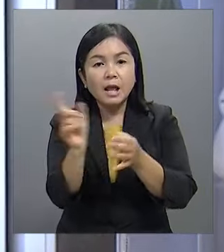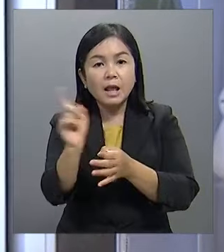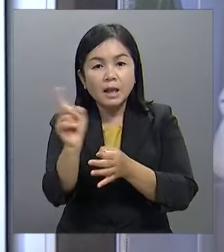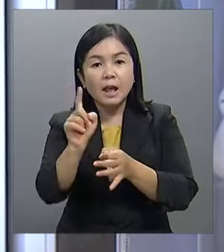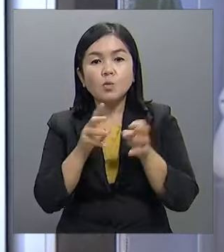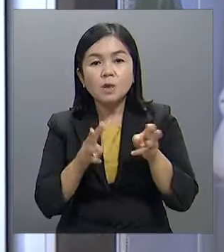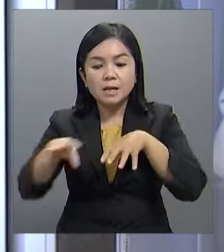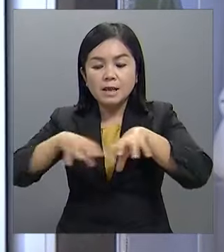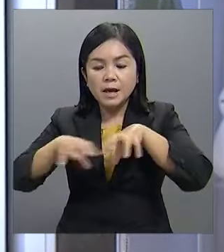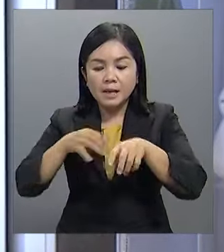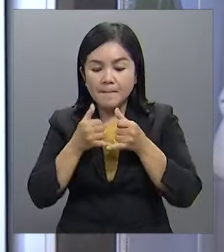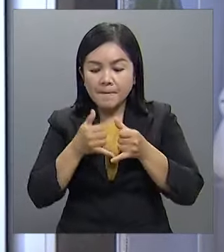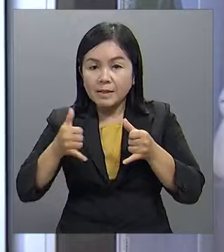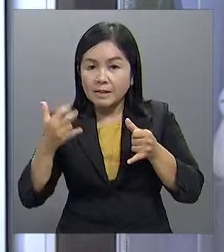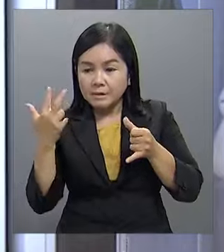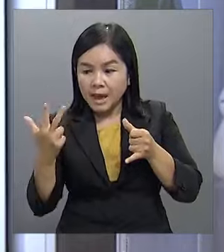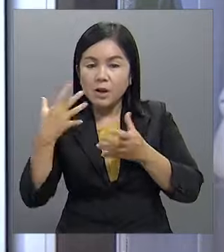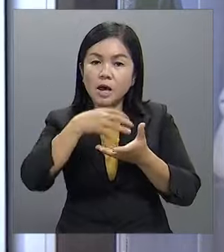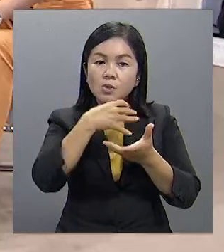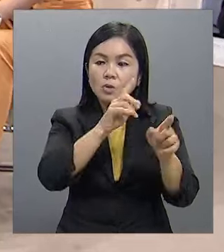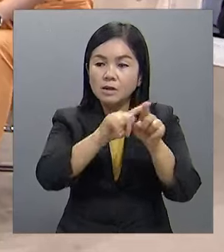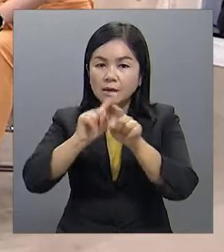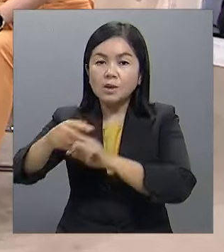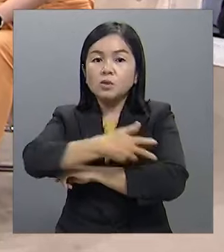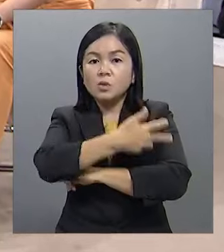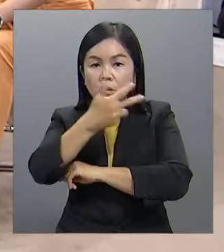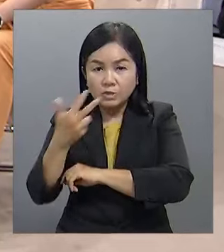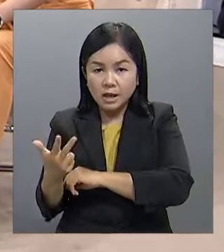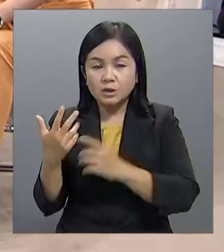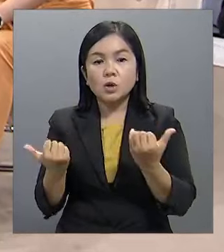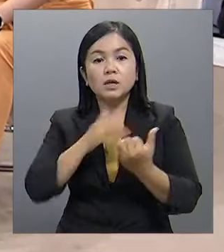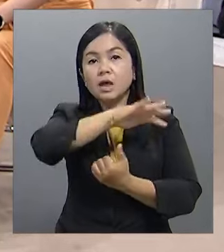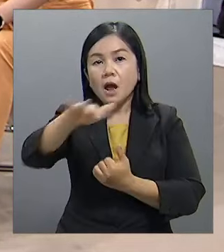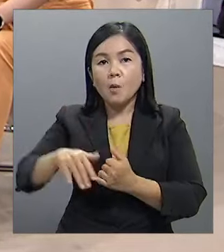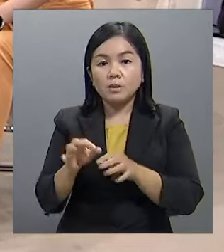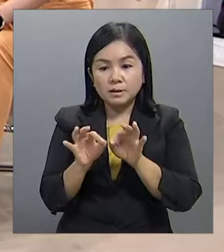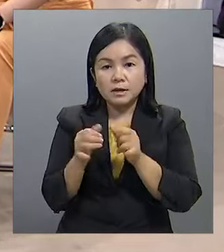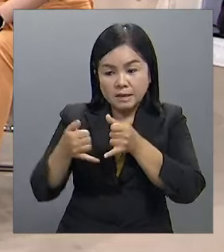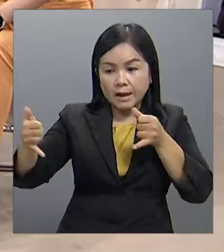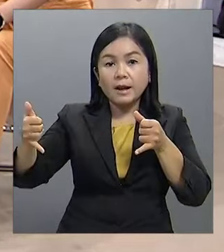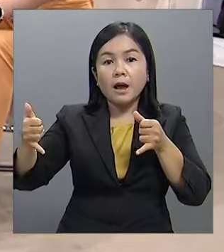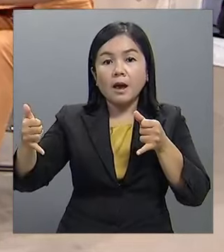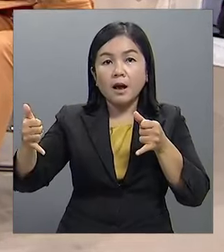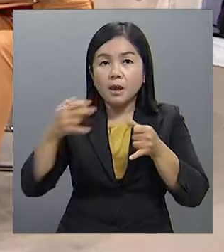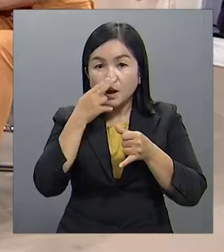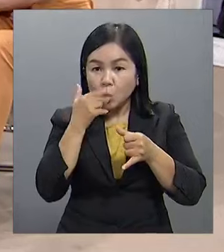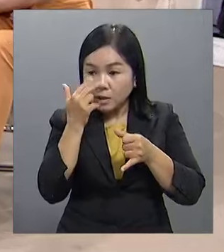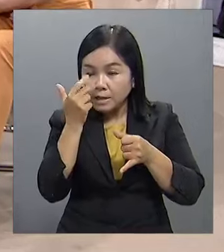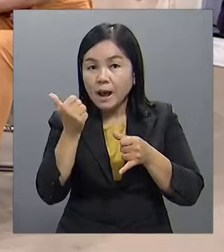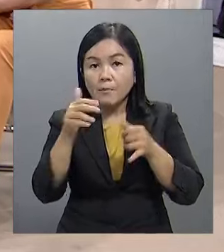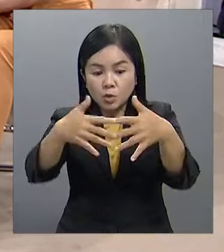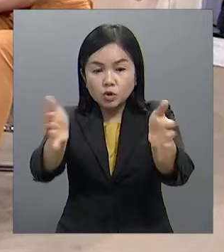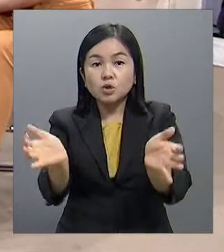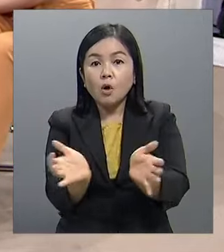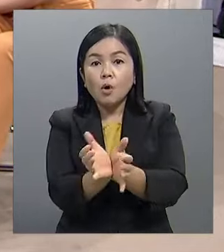การของรายการต่างๆรวมถึงรายการเราในไทย PBS นะครับตอนนี้เรายังคงเว้นระยะห่างจริงๆแล้วถ้าคุณผู้ชมสังเกตดีๆโต๊ะเราเนี่ย ระยะห่างกว่าเดิมนะค